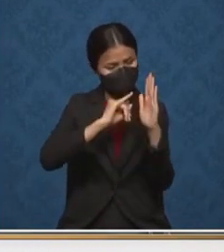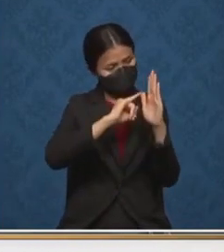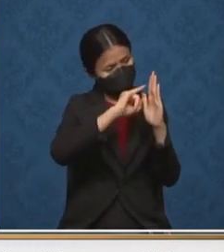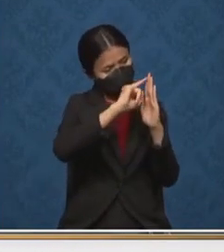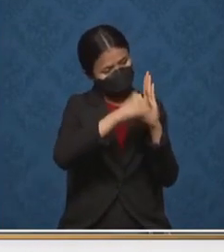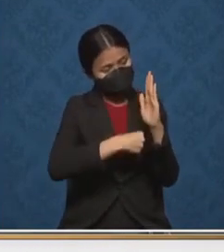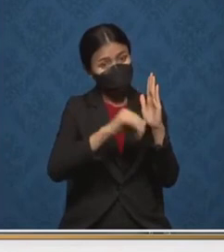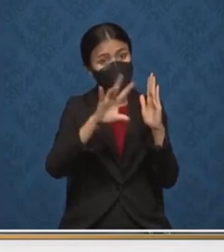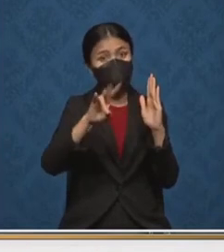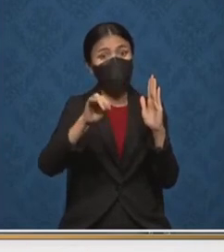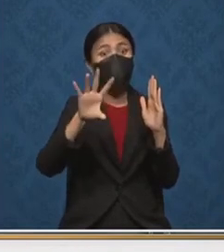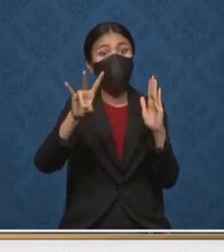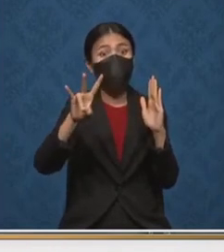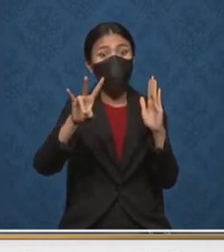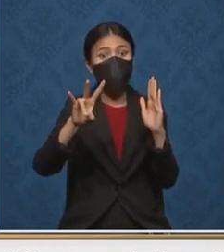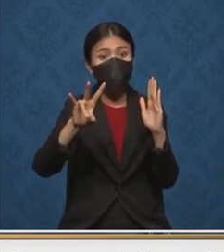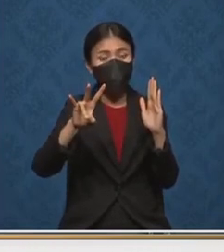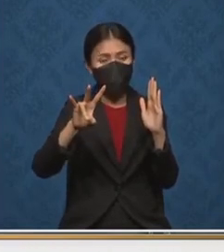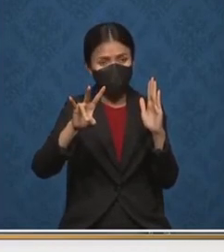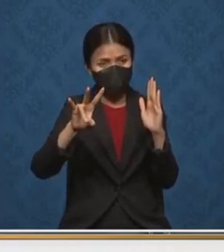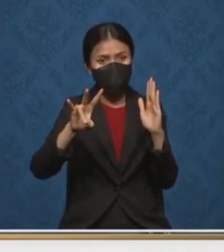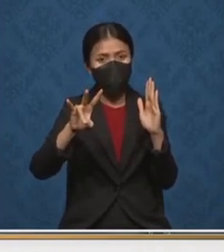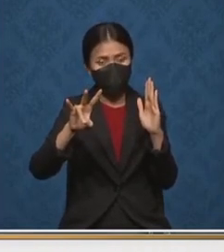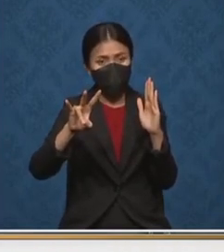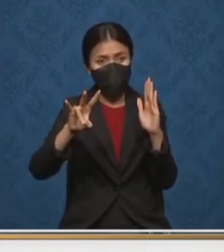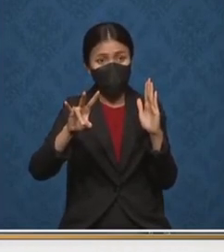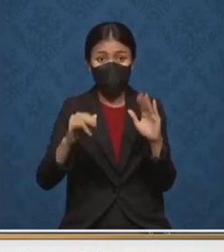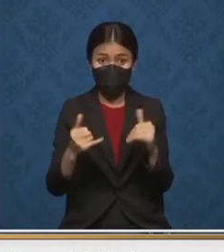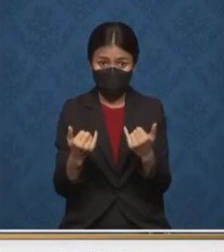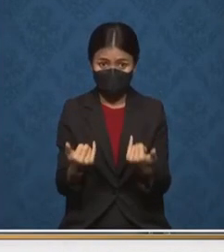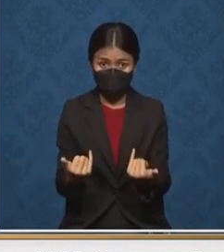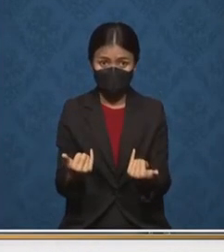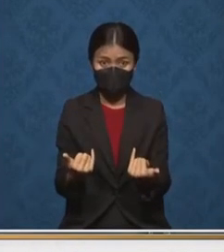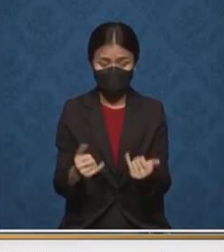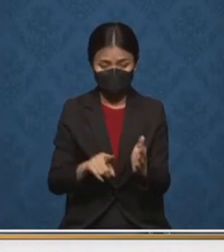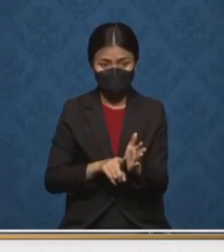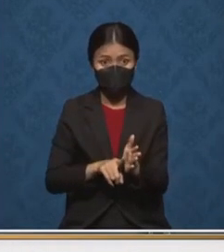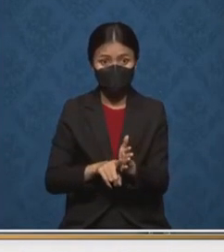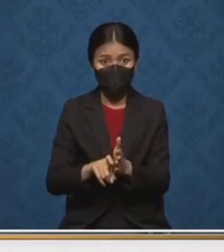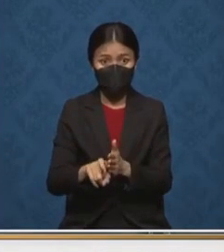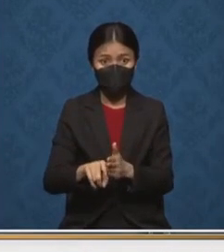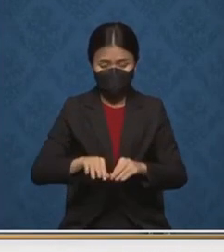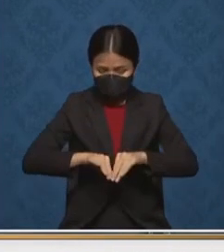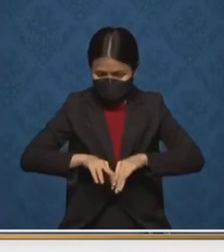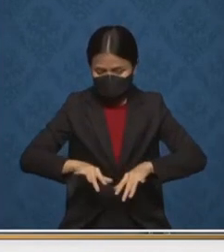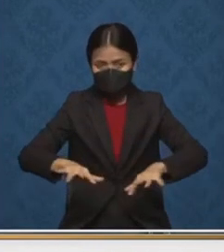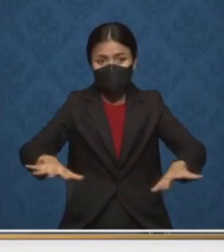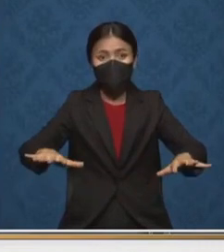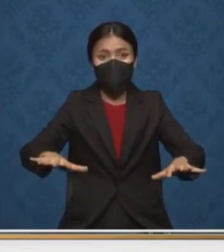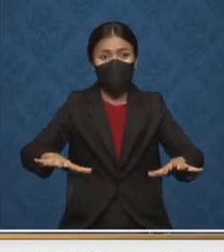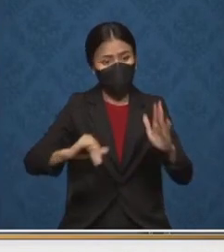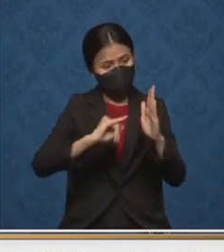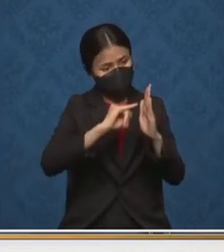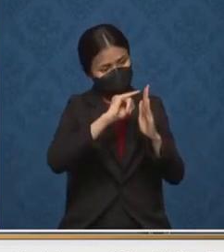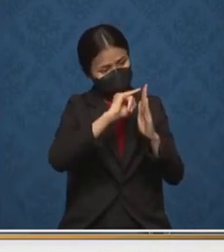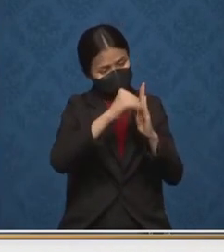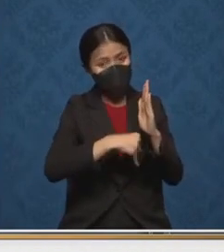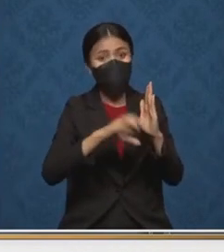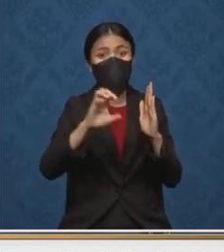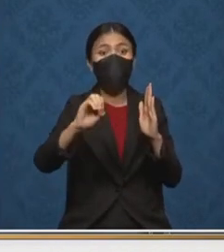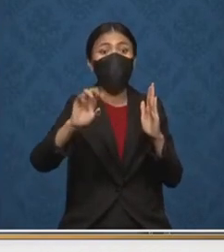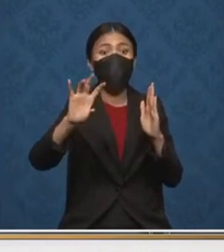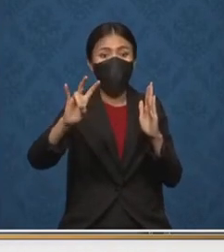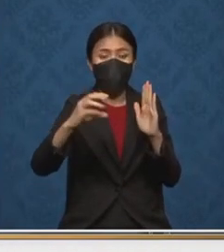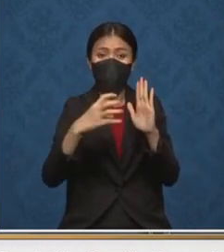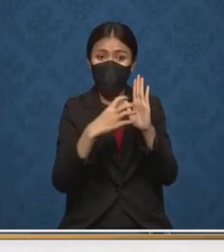ว่าโรคดังกล่าวนะเนี่ยมีทั้งหมด 51จังหวัดประกอบด้วยภาคกลาง 8